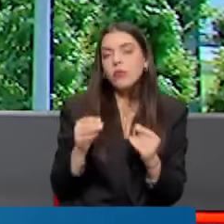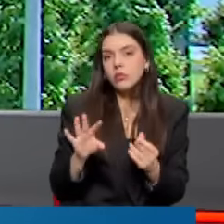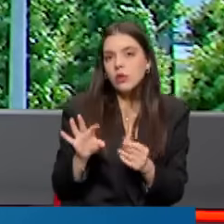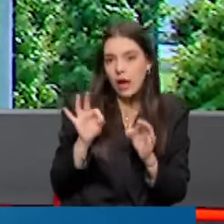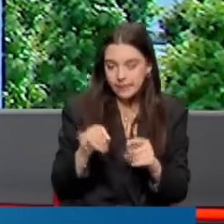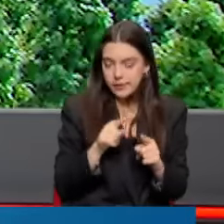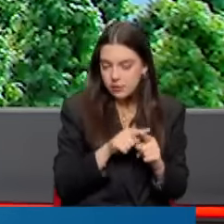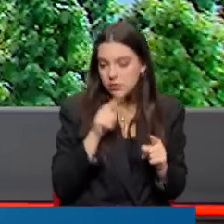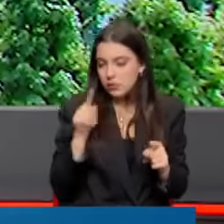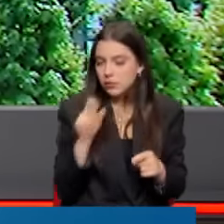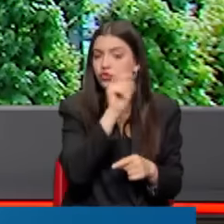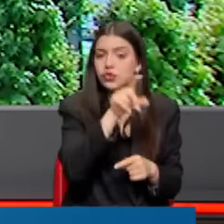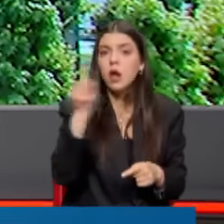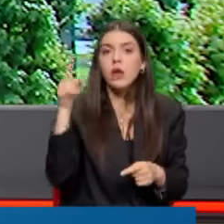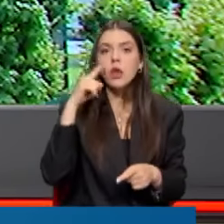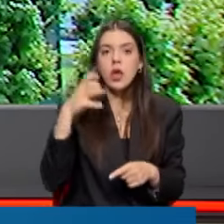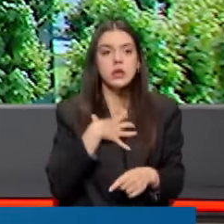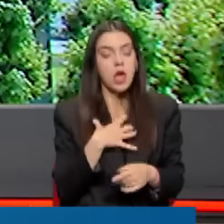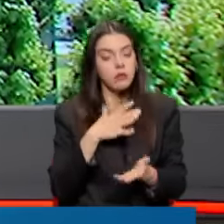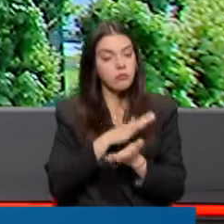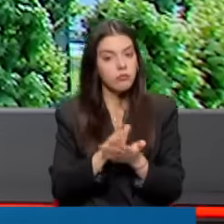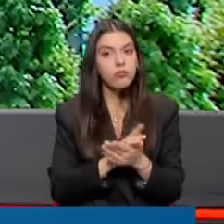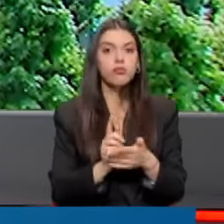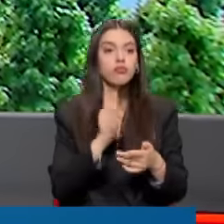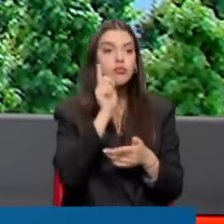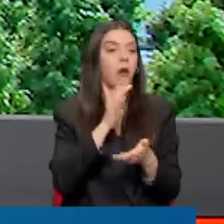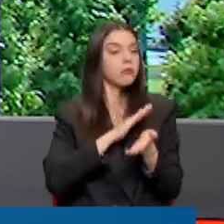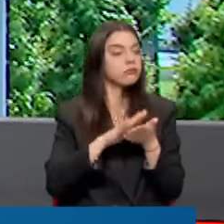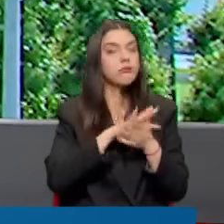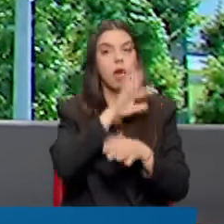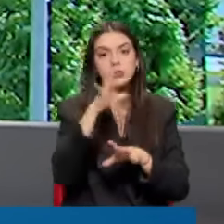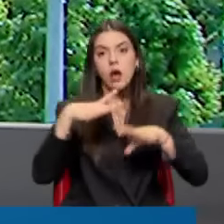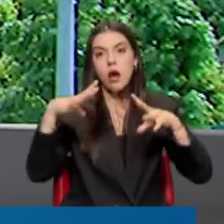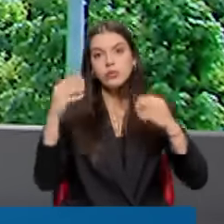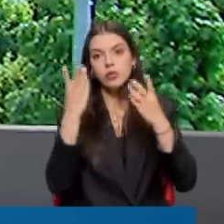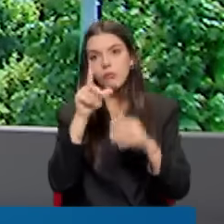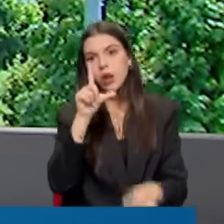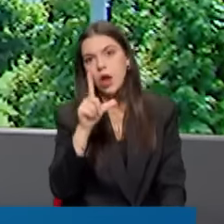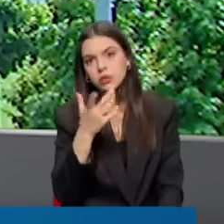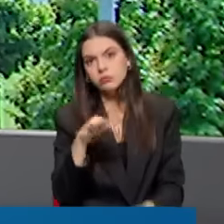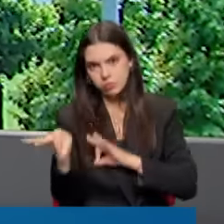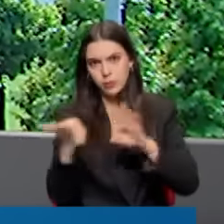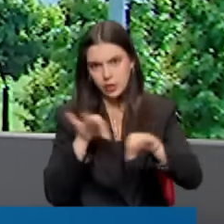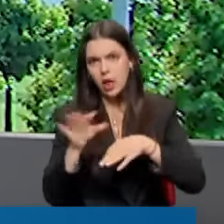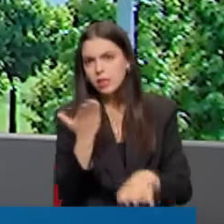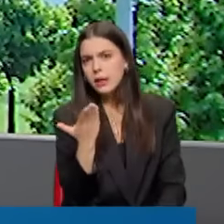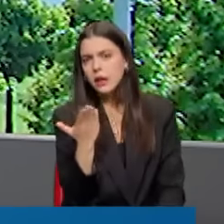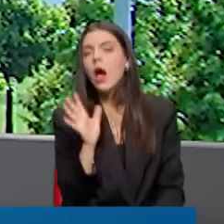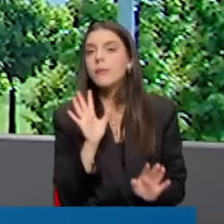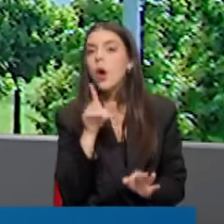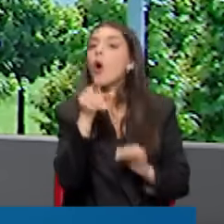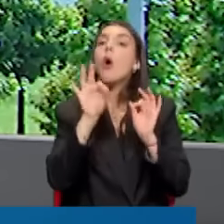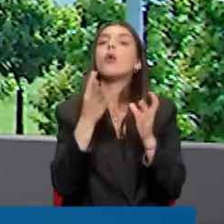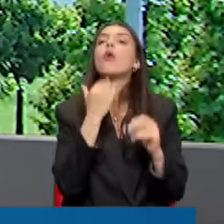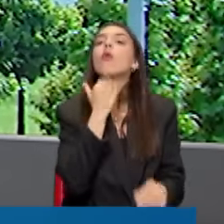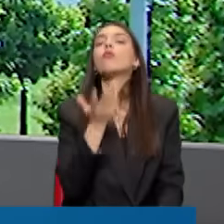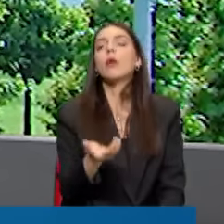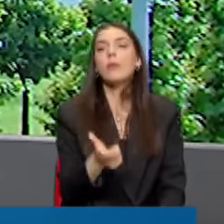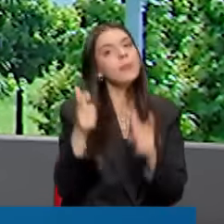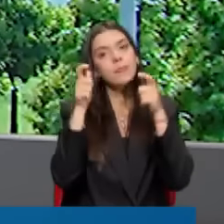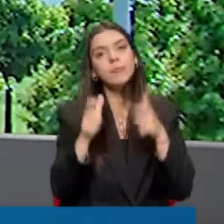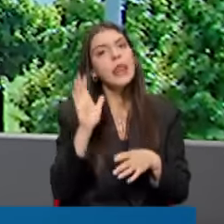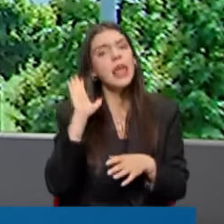kadar şehirlerde kendilerini altyapılarını üst yapılarını Buna göre ayarlamış olmalılar öyle değim mi Ama öyle olmuyor nereye